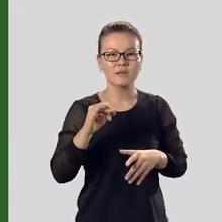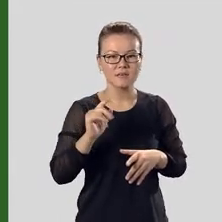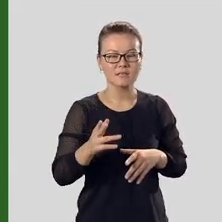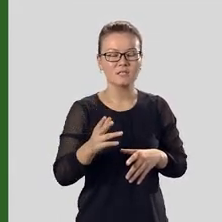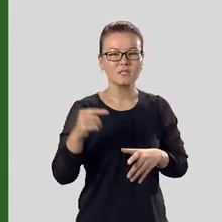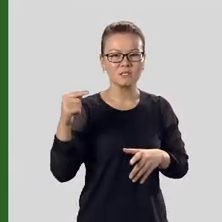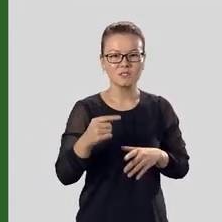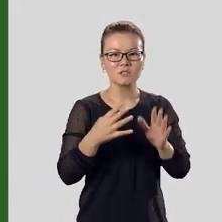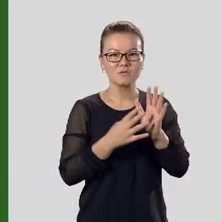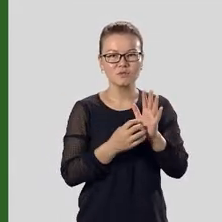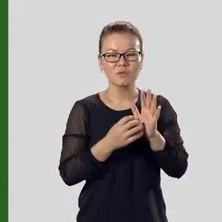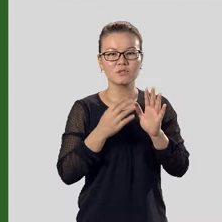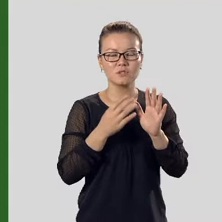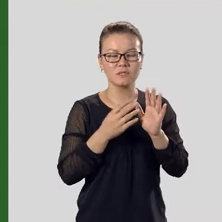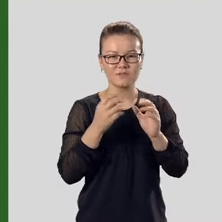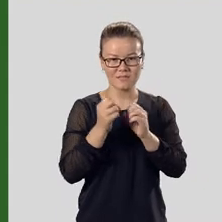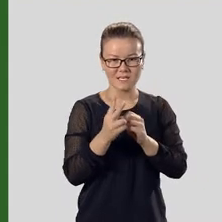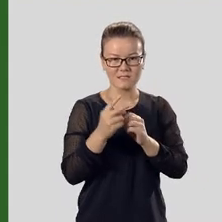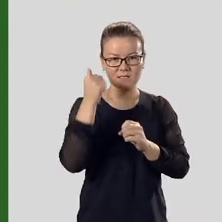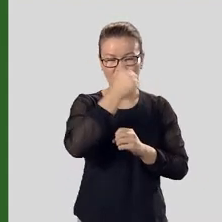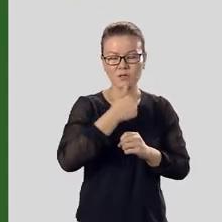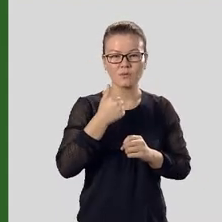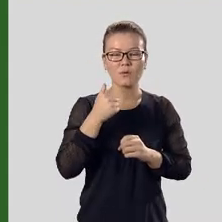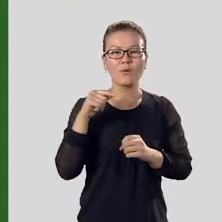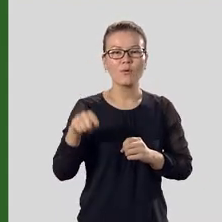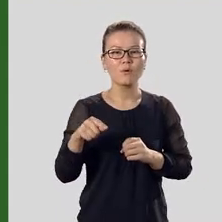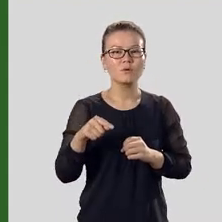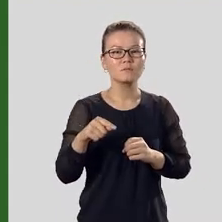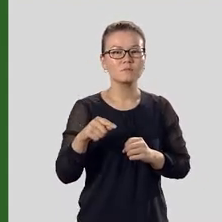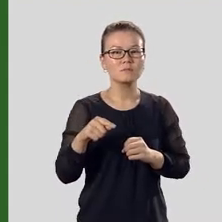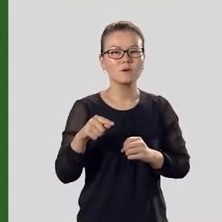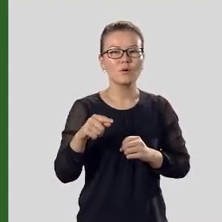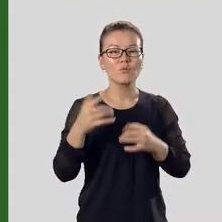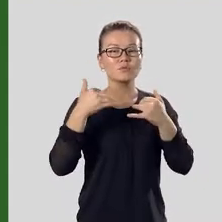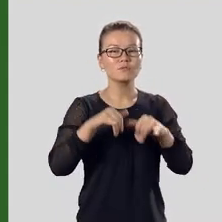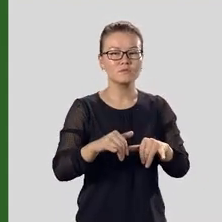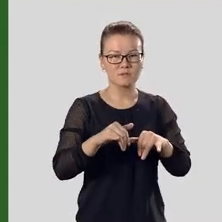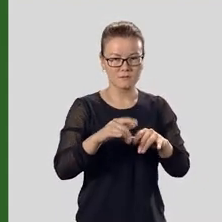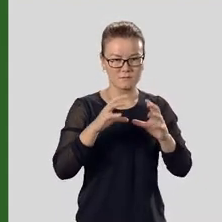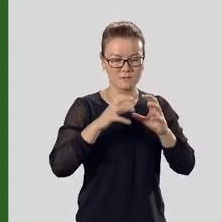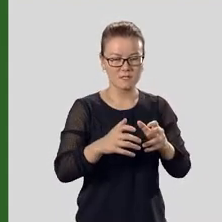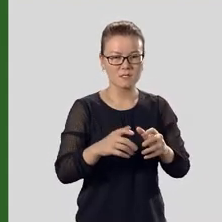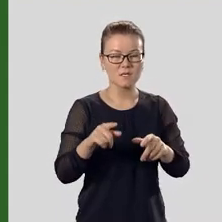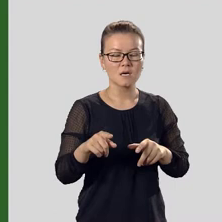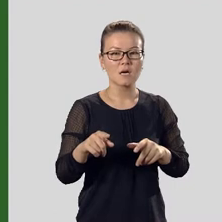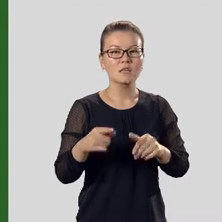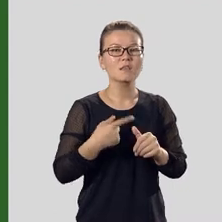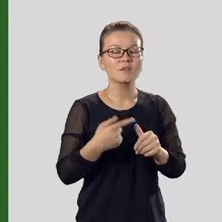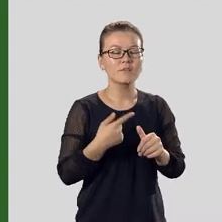В 1912 году он поразил мир странной гипотезой, названной